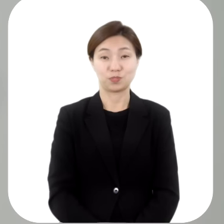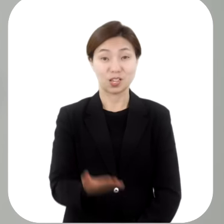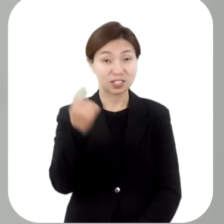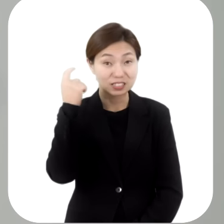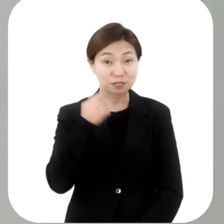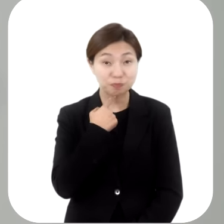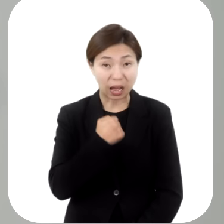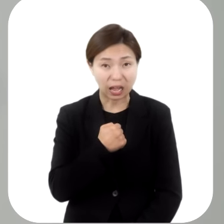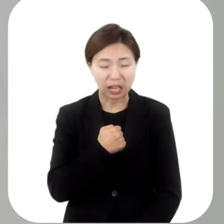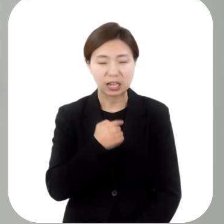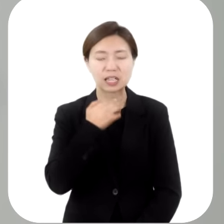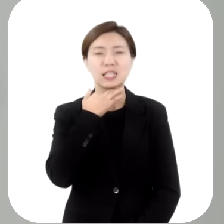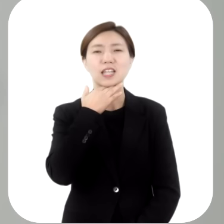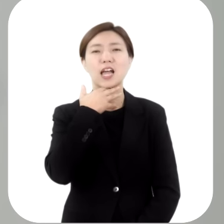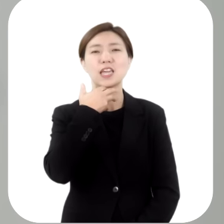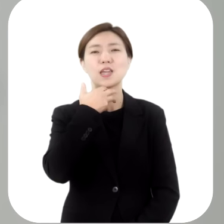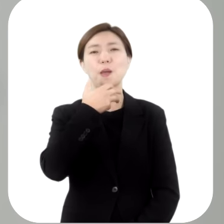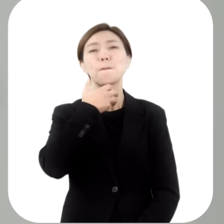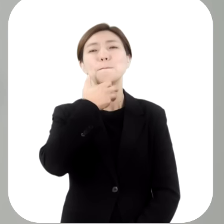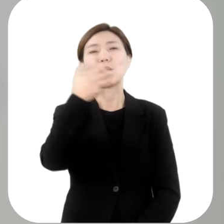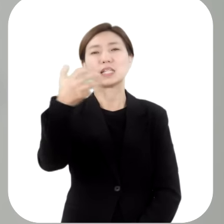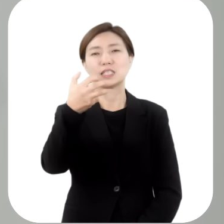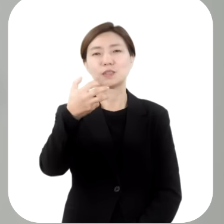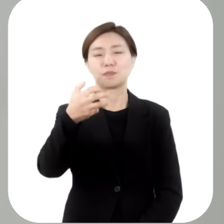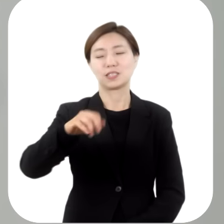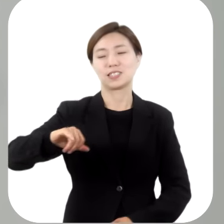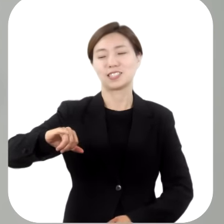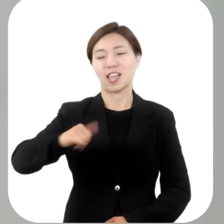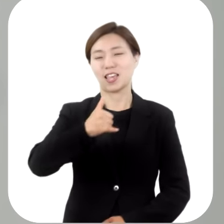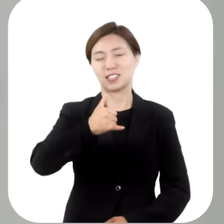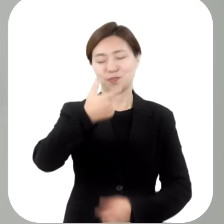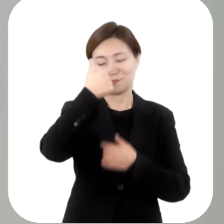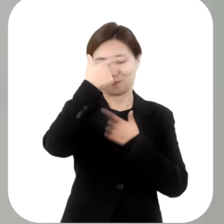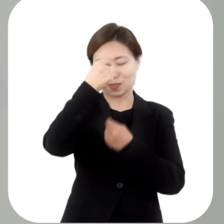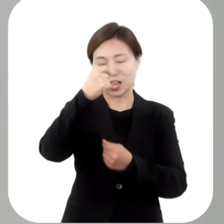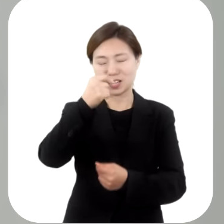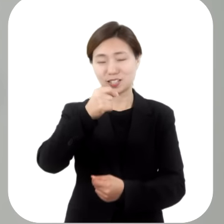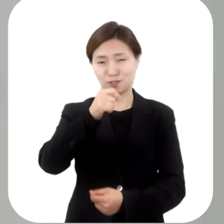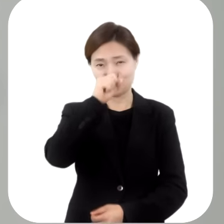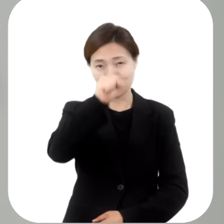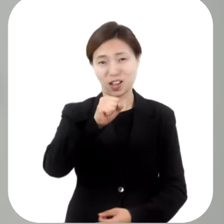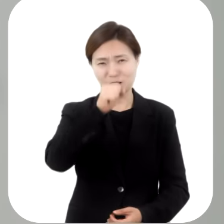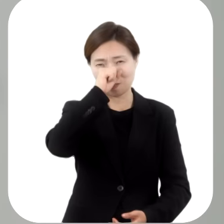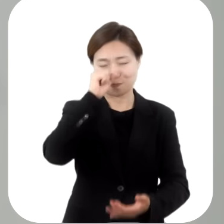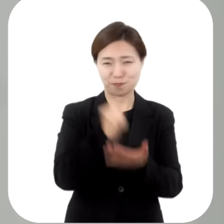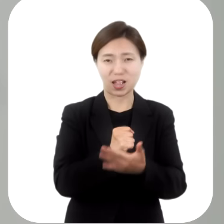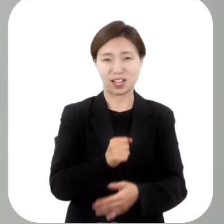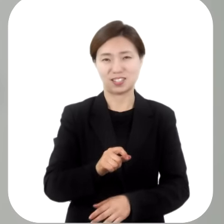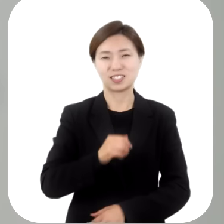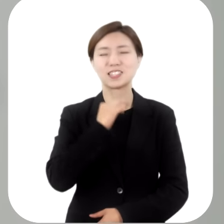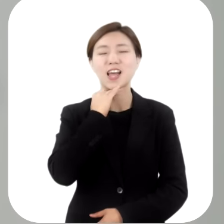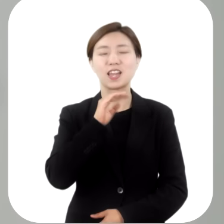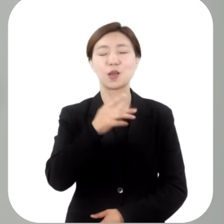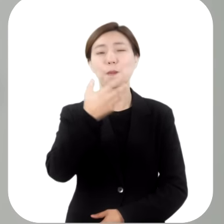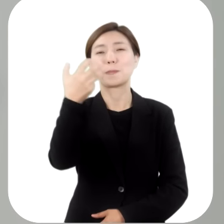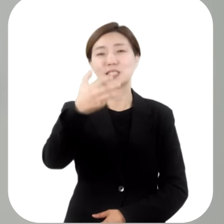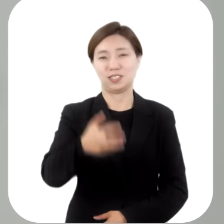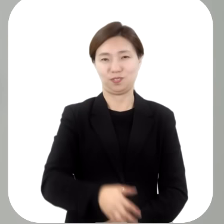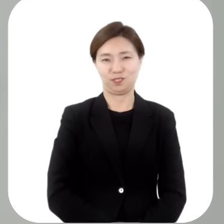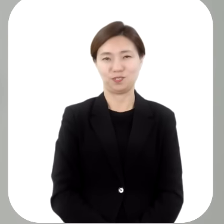들어보죠. 뭐 80이 딱 연애하기 좋은 나이다 이런 말도 있잖아요. 그렇죠?